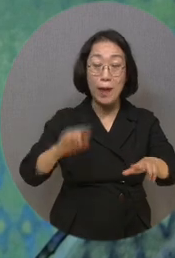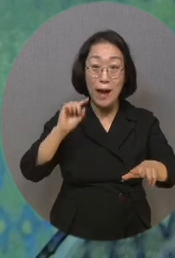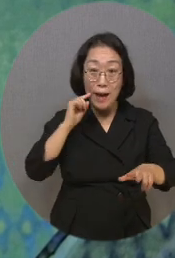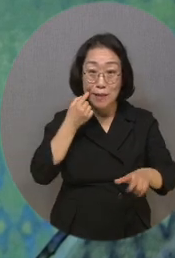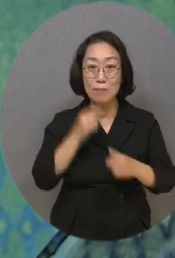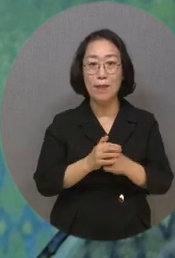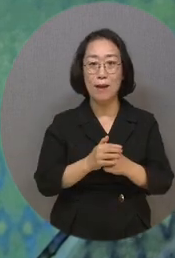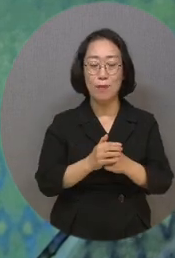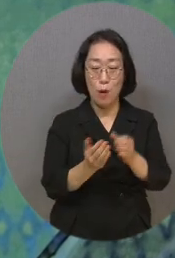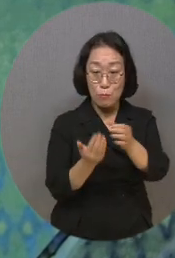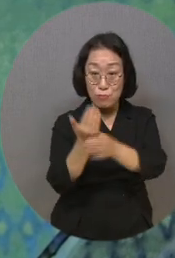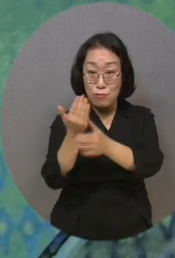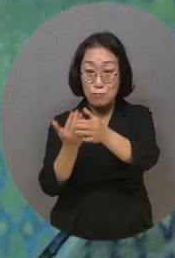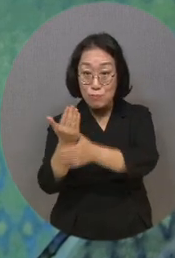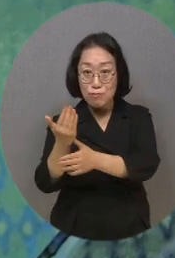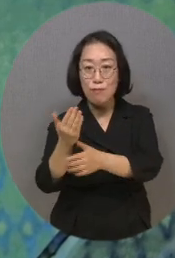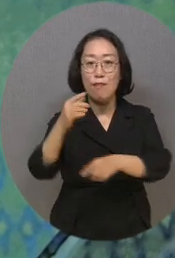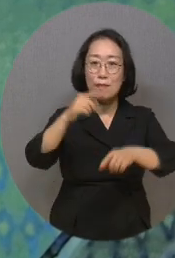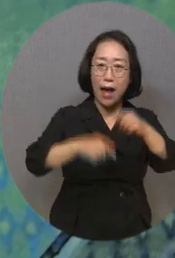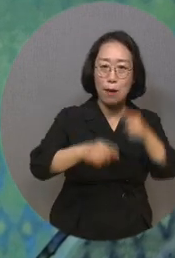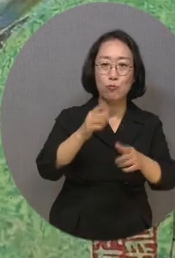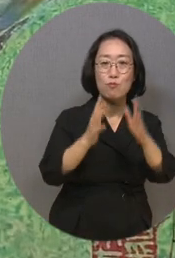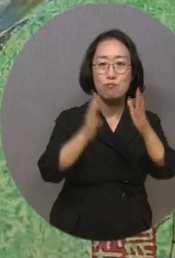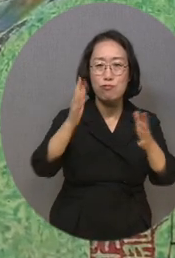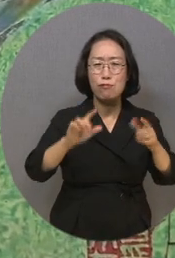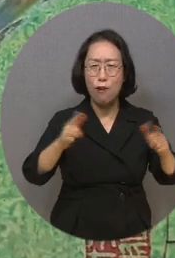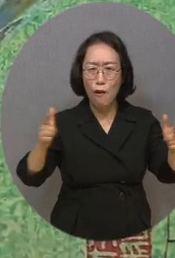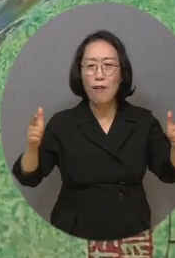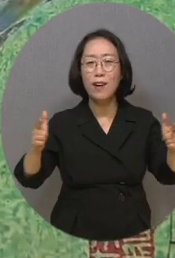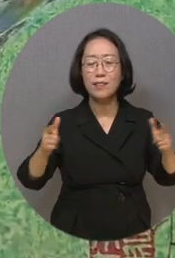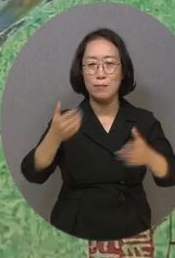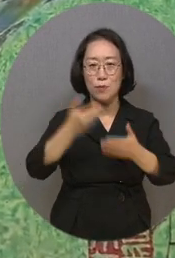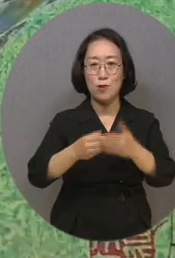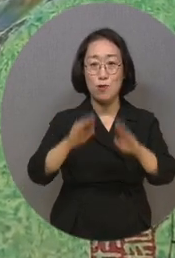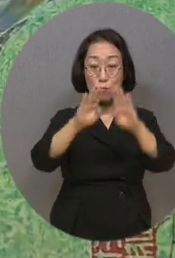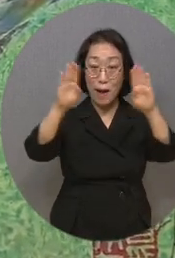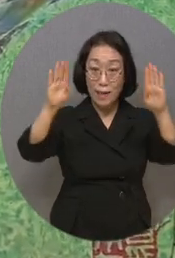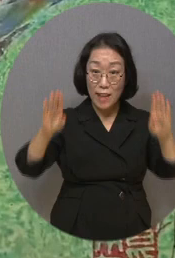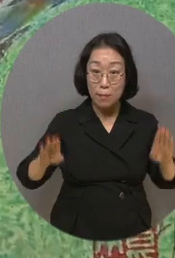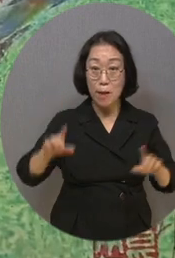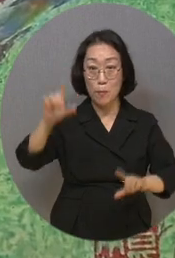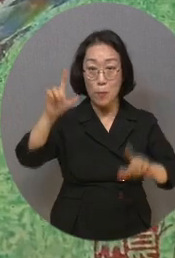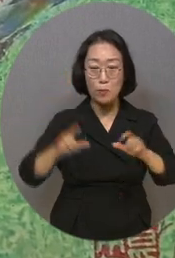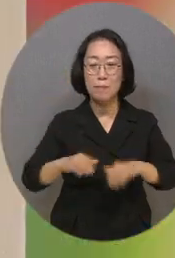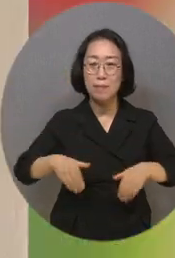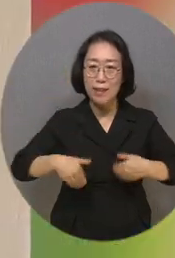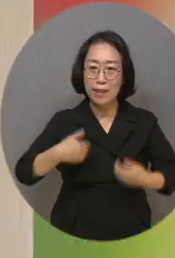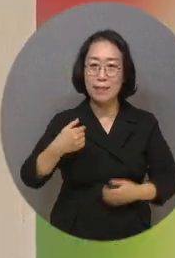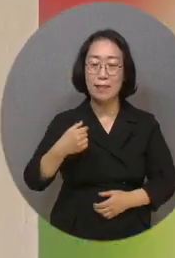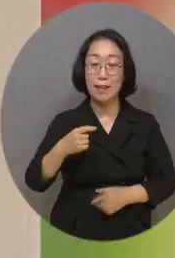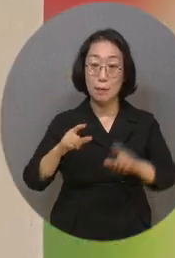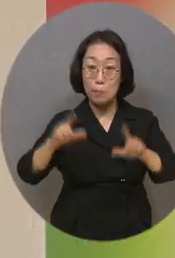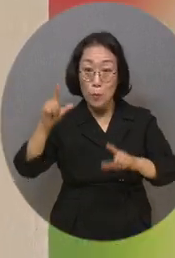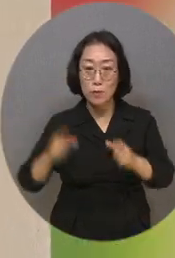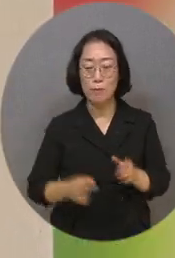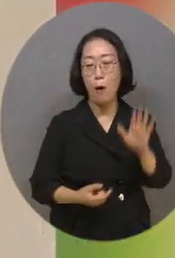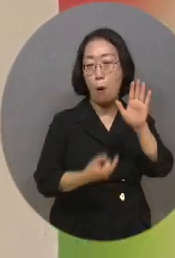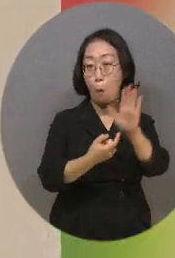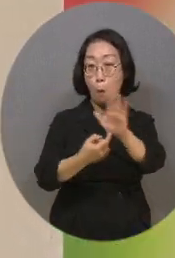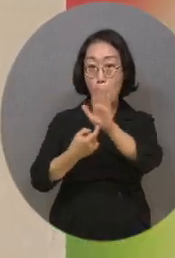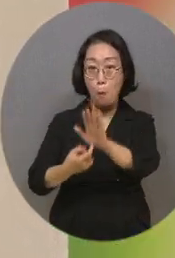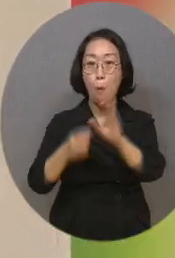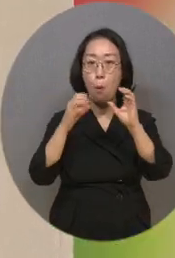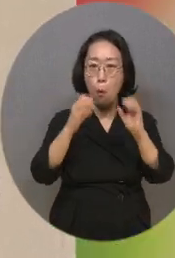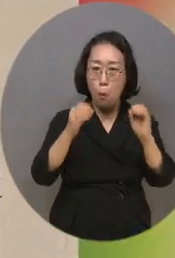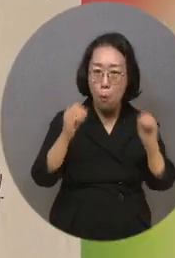아름답게 자생하는 자연의 만물을 그려 순천만 국제박람회의 따뜻한 향기를 다각적으로 알리는데도